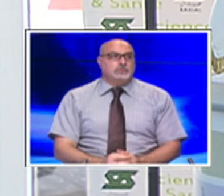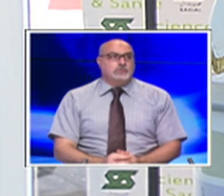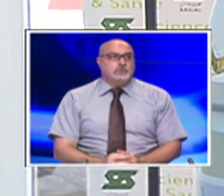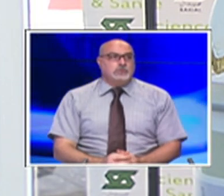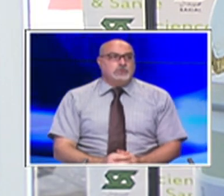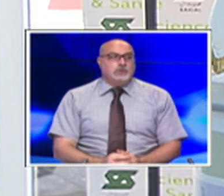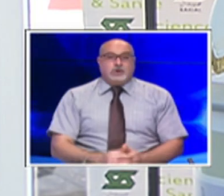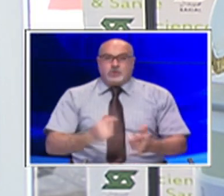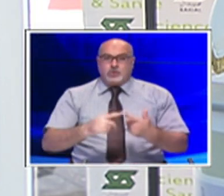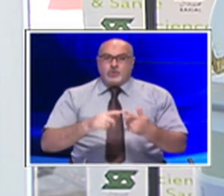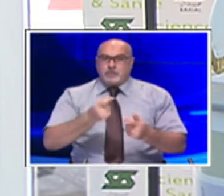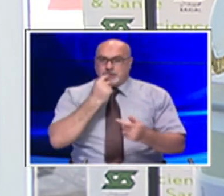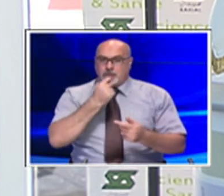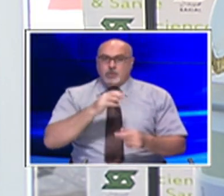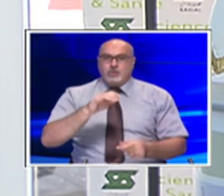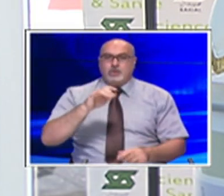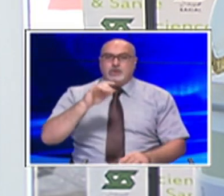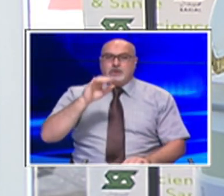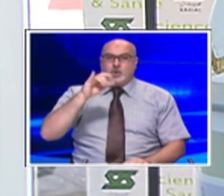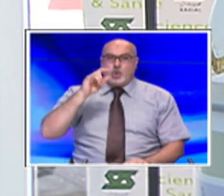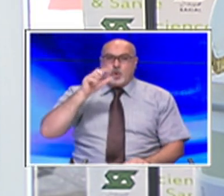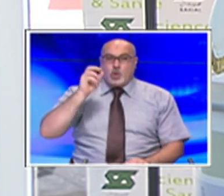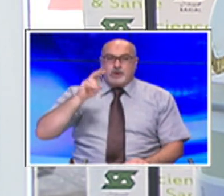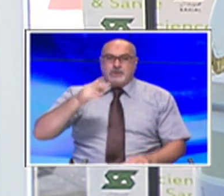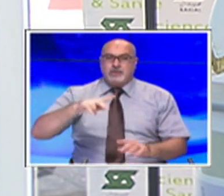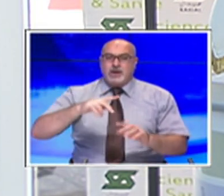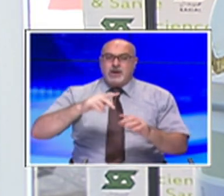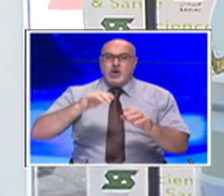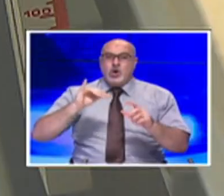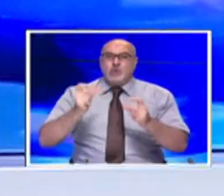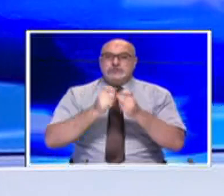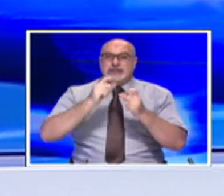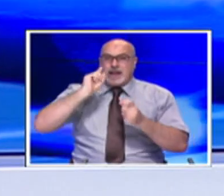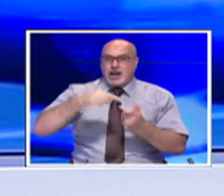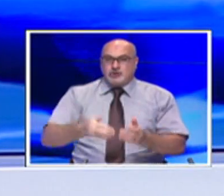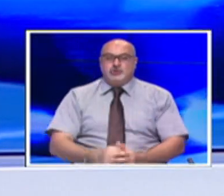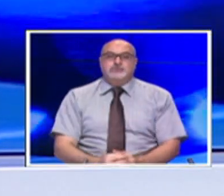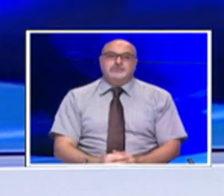بالتصنيع هيدروكسيكلوروكين هنا في مصنع الحراش اللي تابع مجمع صيدال.